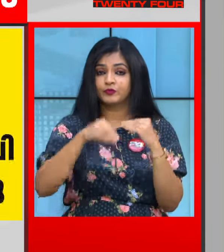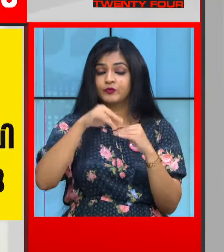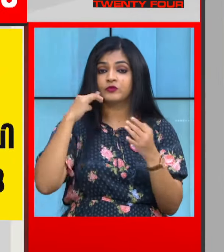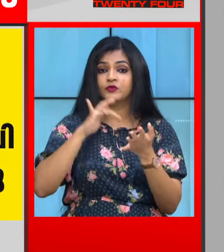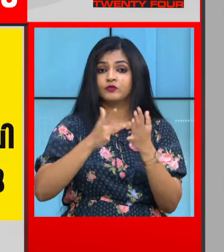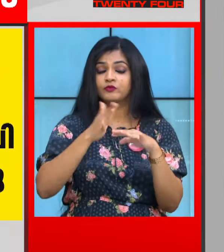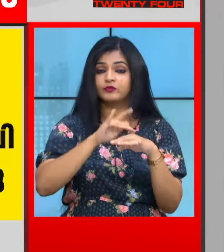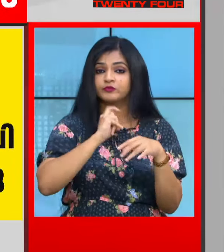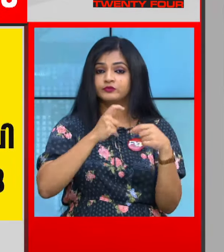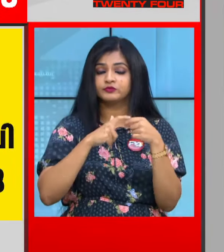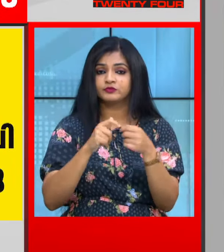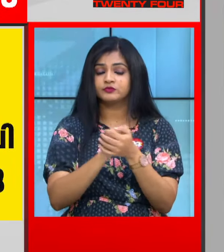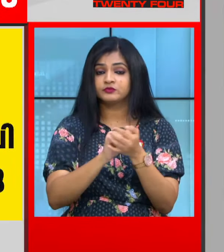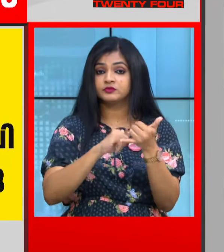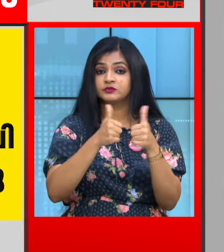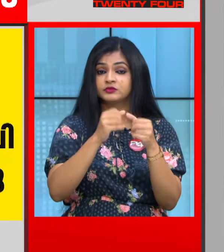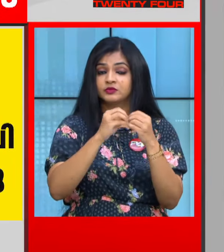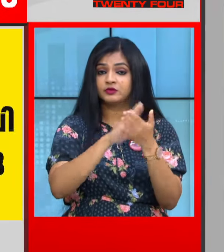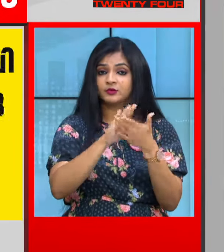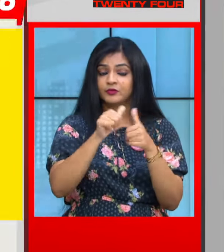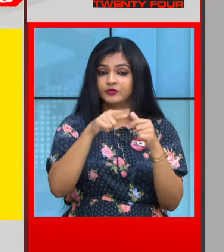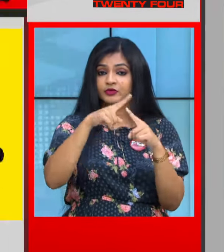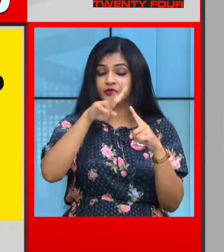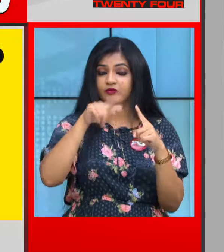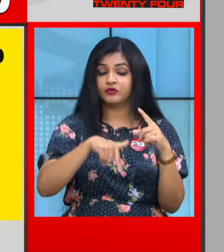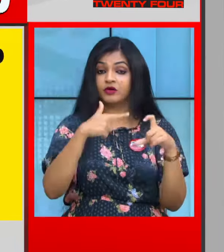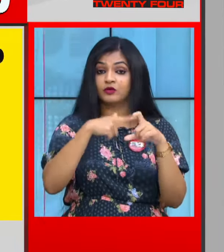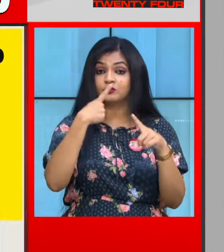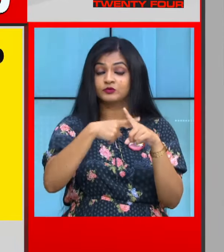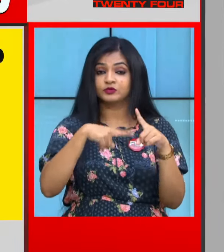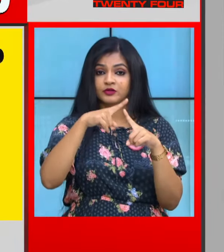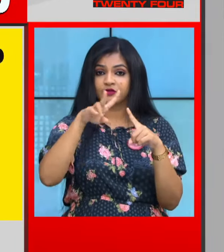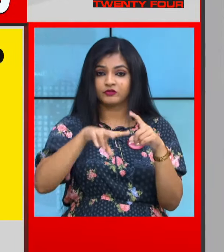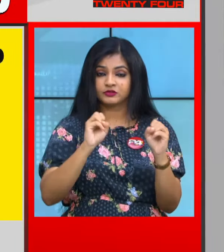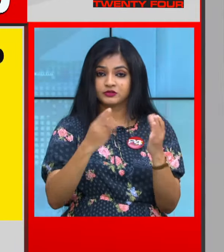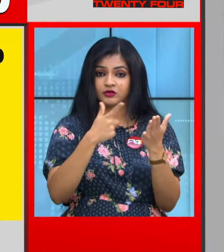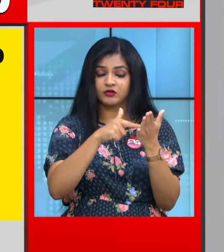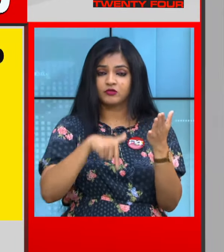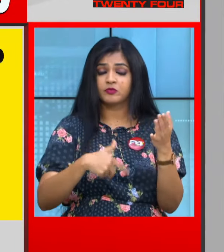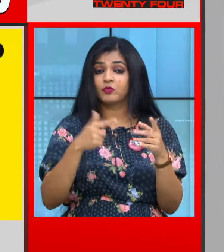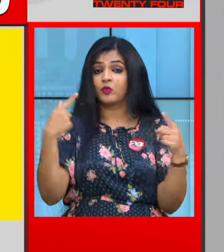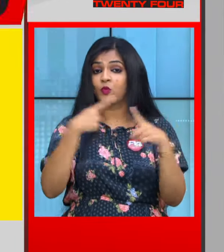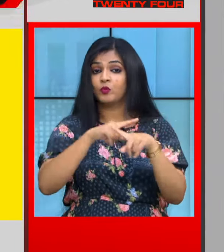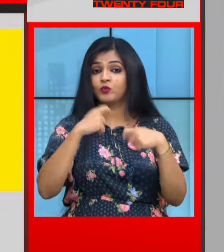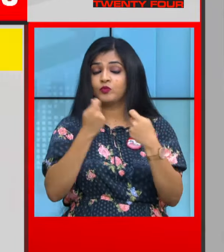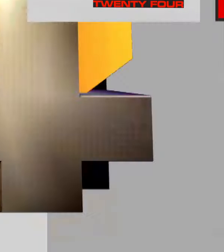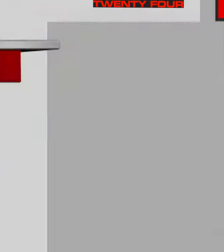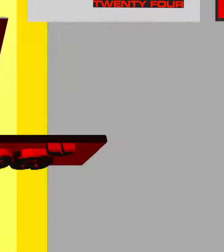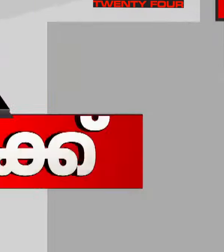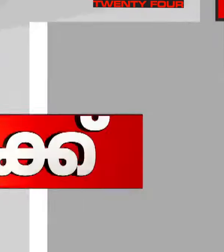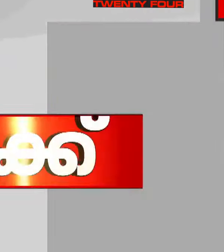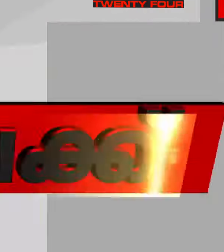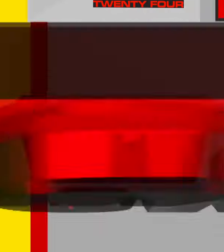സഭാ ടിവിയുടെ പുതിയ എക്സ്ക്ലൂസീവ് ചാനലിന്റെ ഉദ്ഘാടനം പ്രതിപക്ഷം ബഹിഷ്കരിക്കുന്നു. പ്രതിപക്ഷ പ്രതിഷേധങ്ങളൊന്നും സഭാ ടിവി